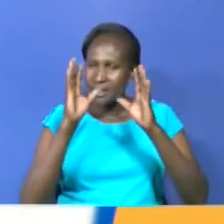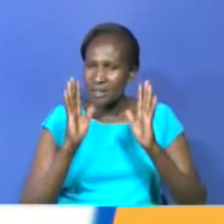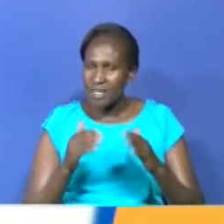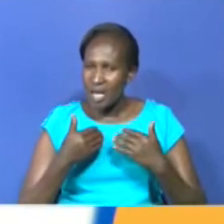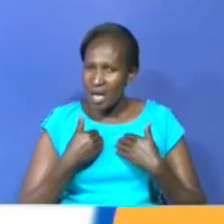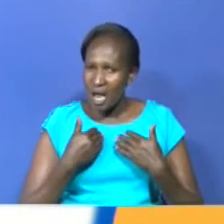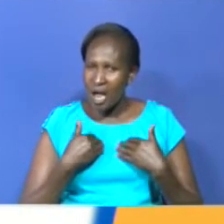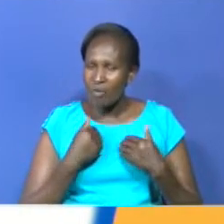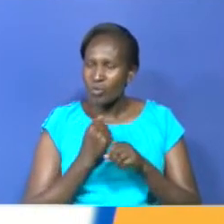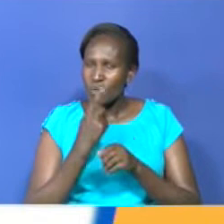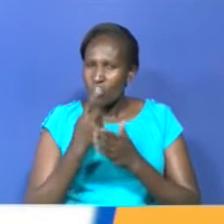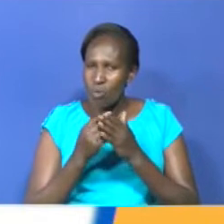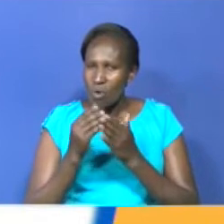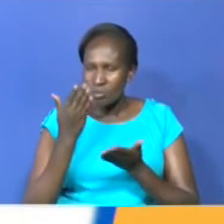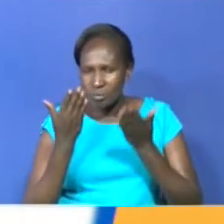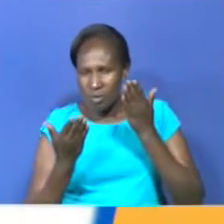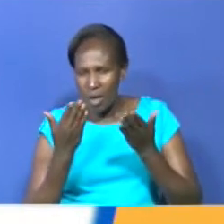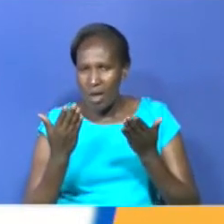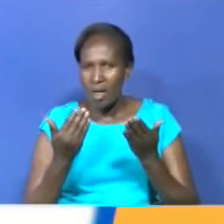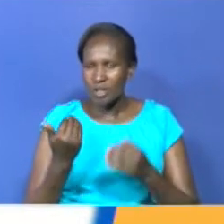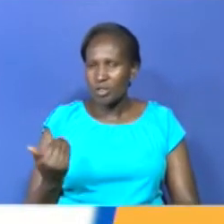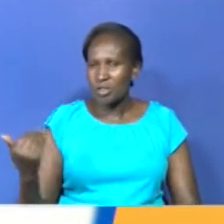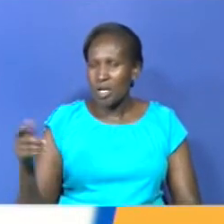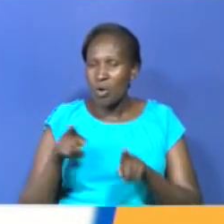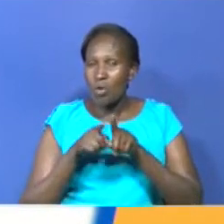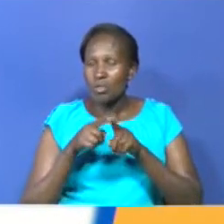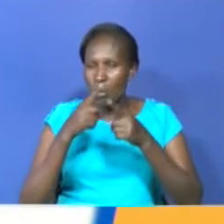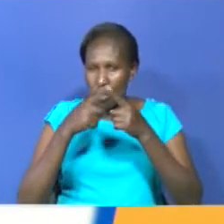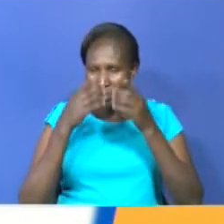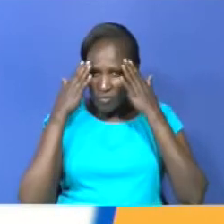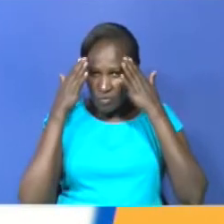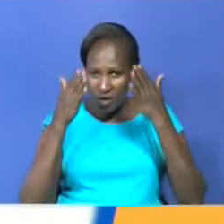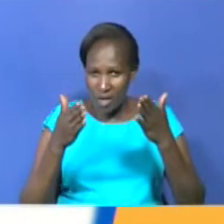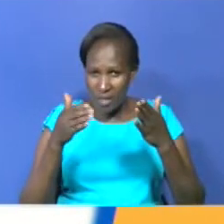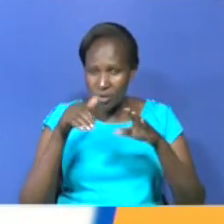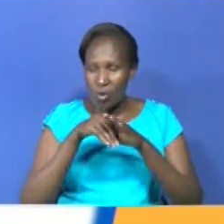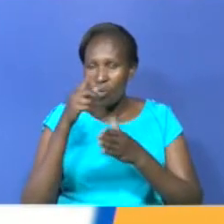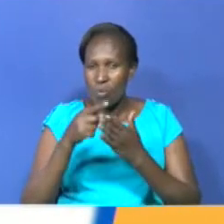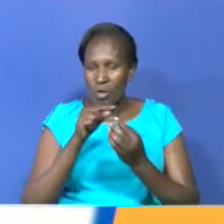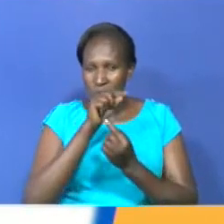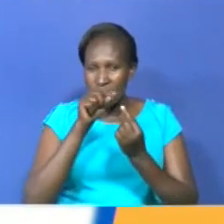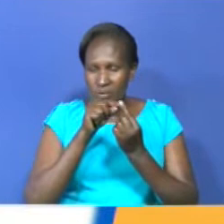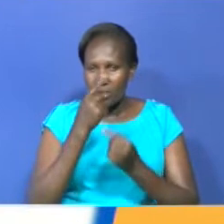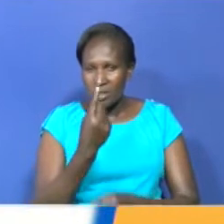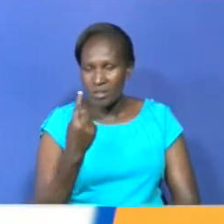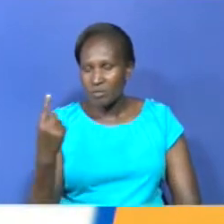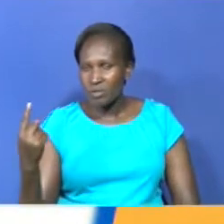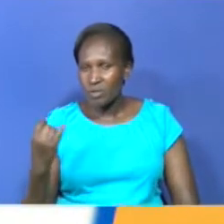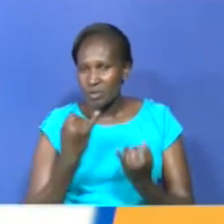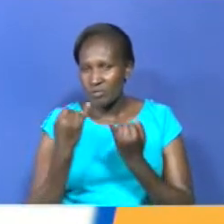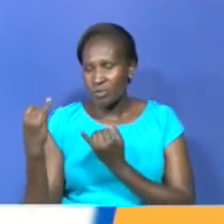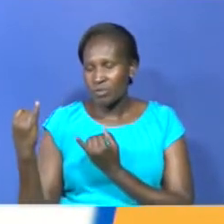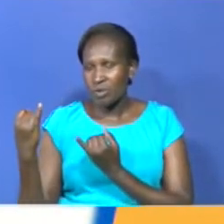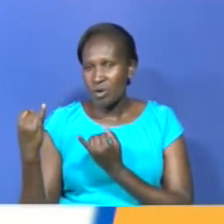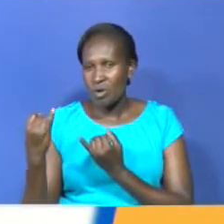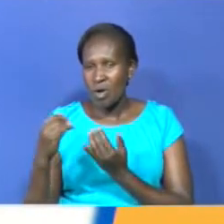to moderate and pass knowledge in a class, they'll also be in a position to focus on a specific individual pupil based on their need.